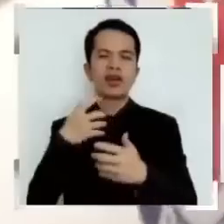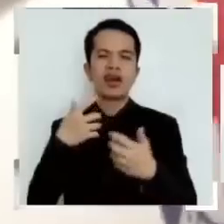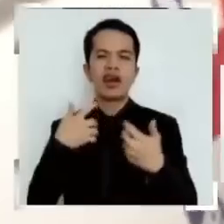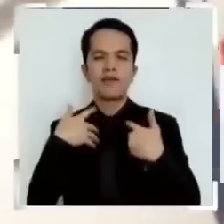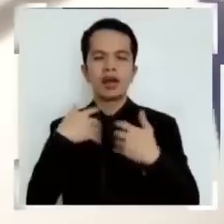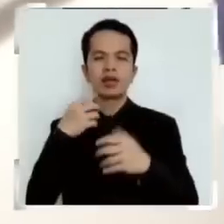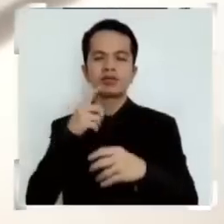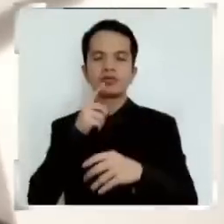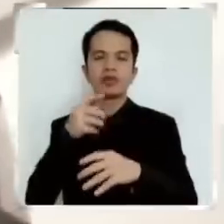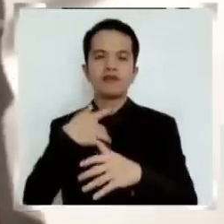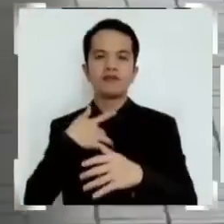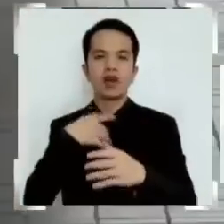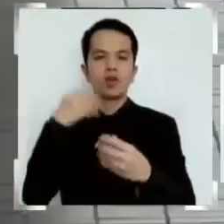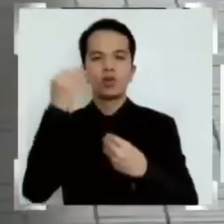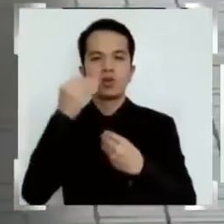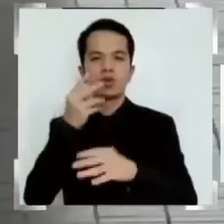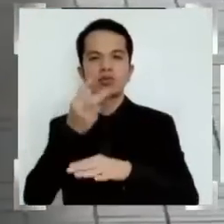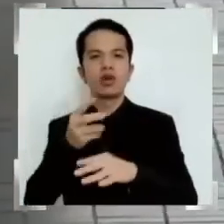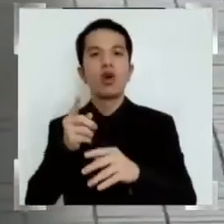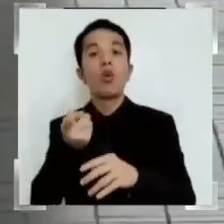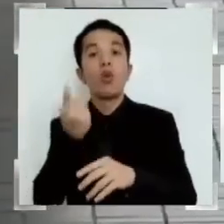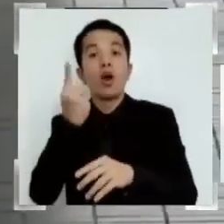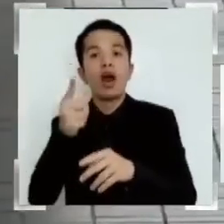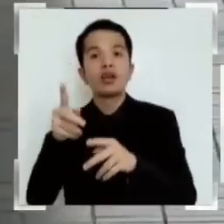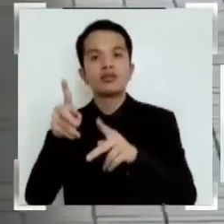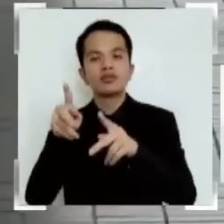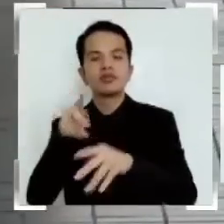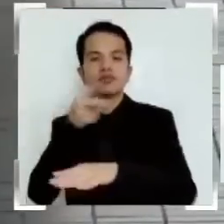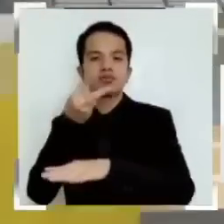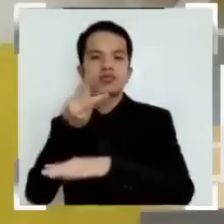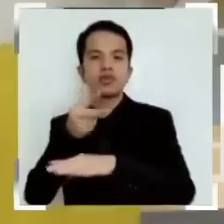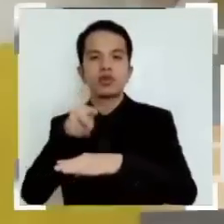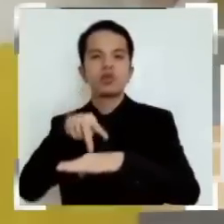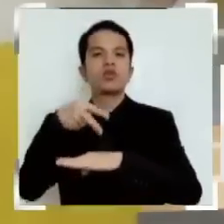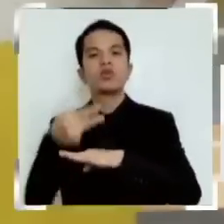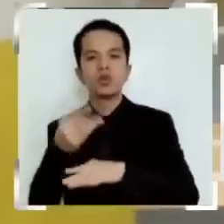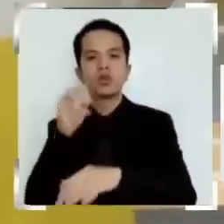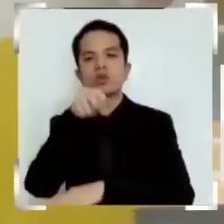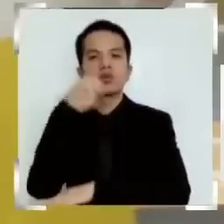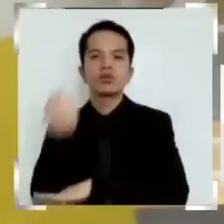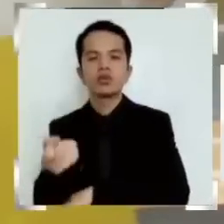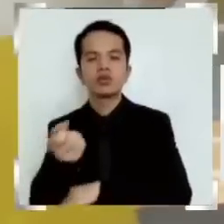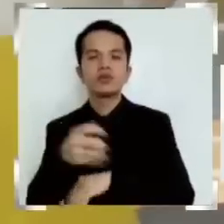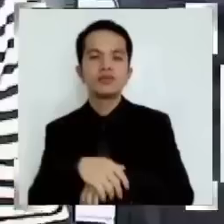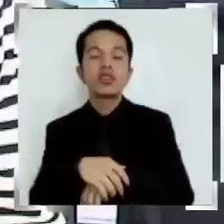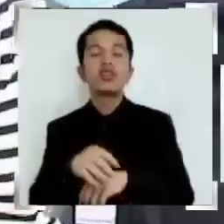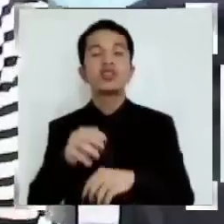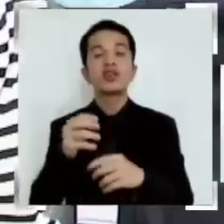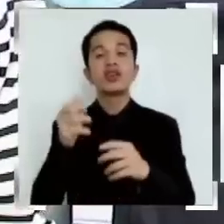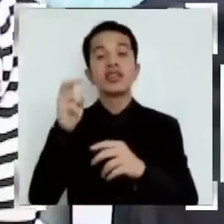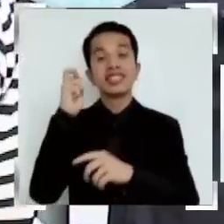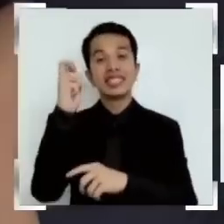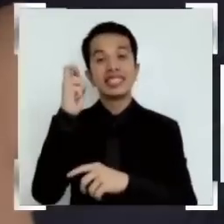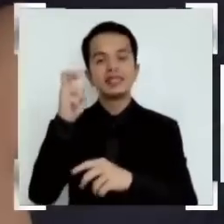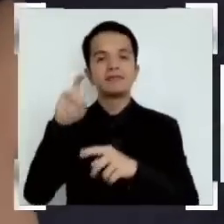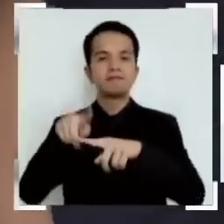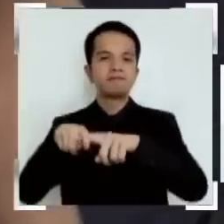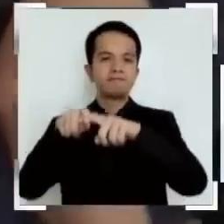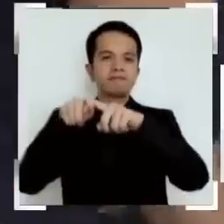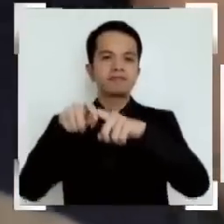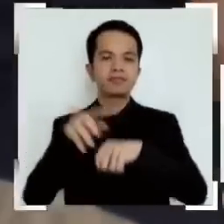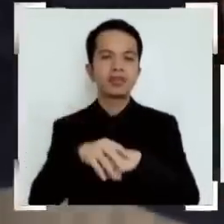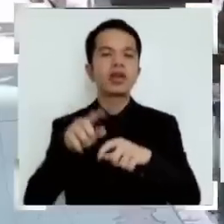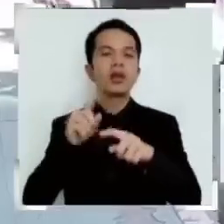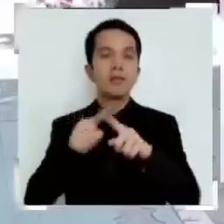babae, hinimatay. Pinahinto ang biyahe ng LRT, MRT at PNR. Pero nagbalik biyahe na rin ang